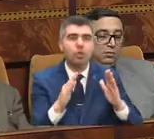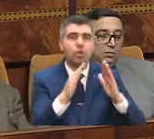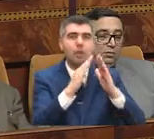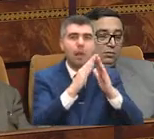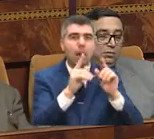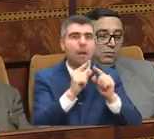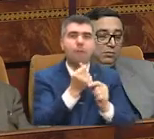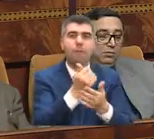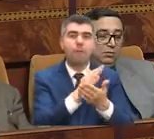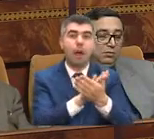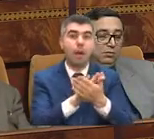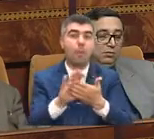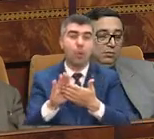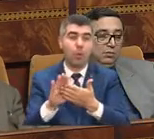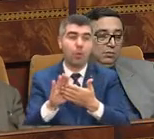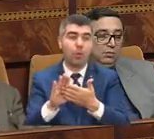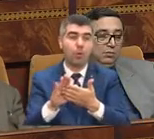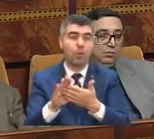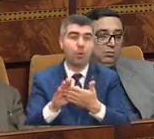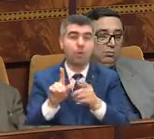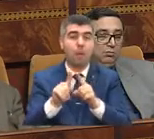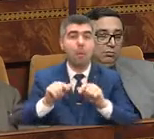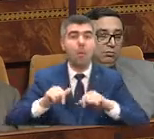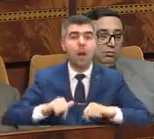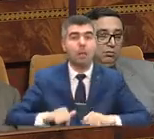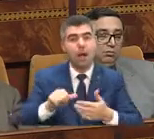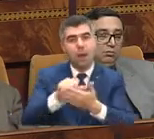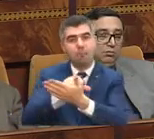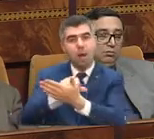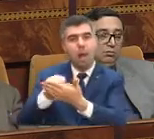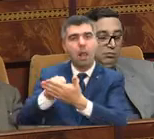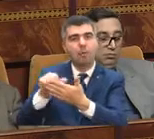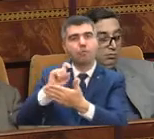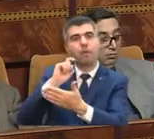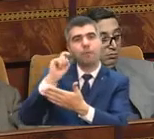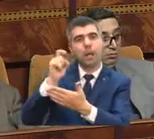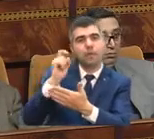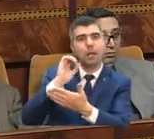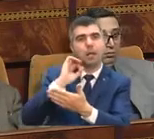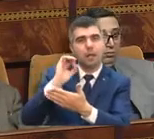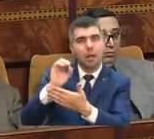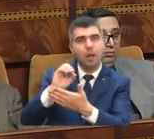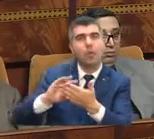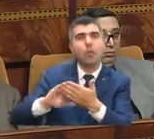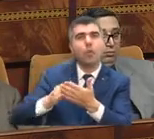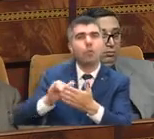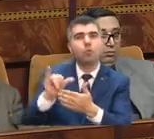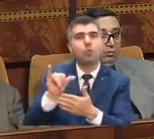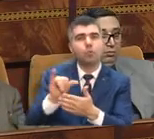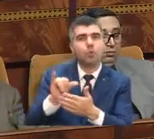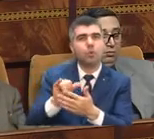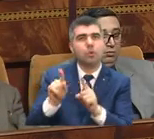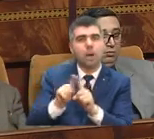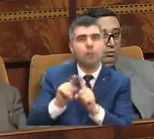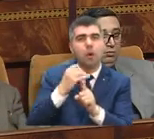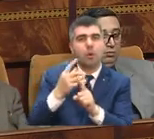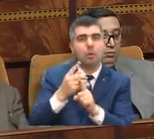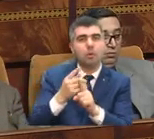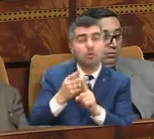بالمجان والوزارة تخلصهم ويمشيو، شحال غادي يكلفنا هذا الشيء بالنسبه لهاد الجريمه اللي وقعت